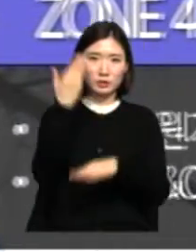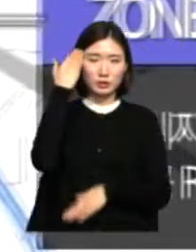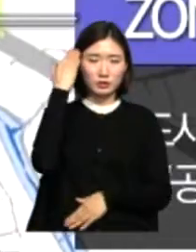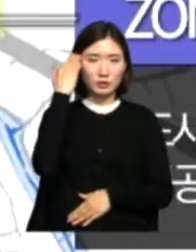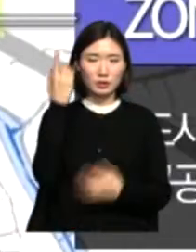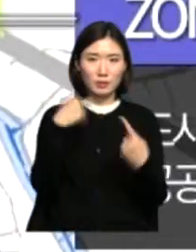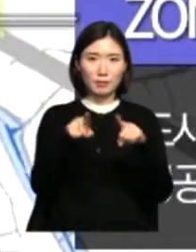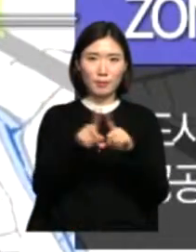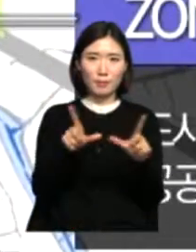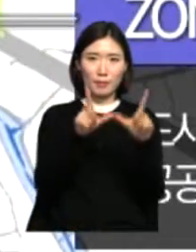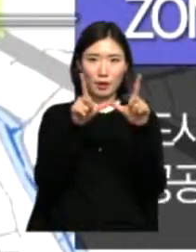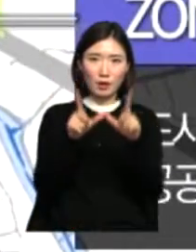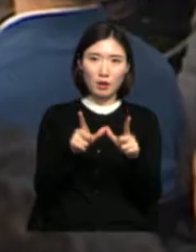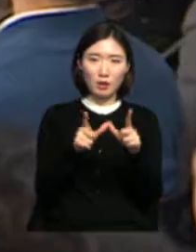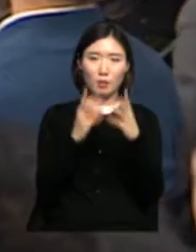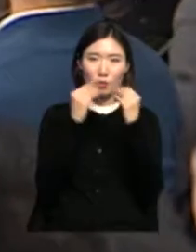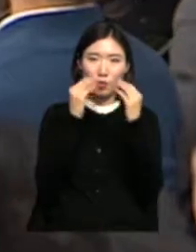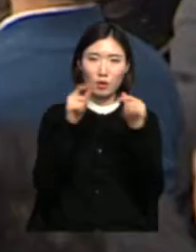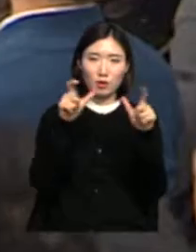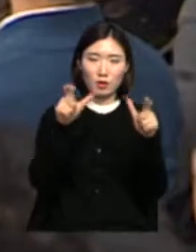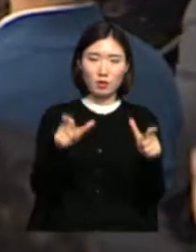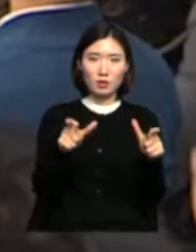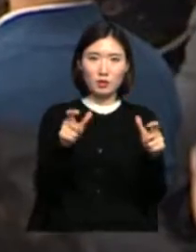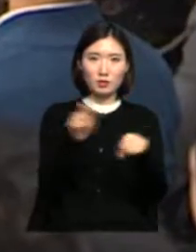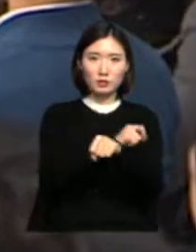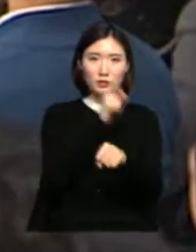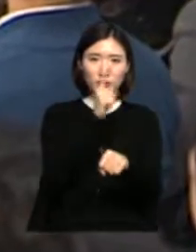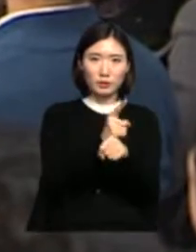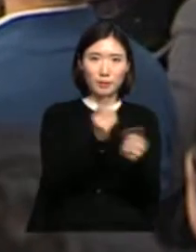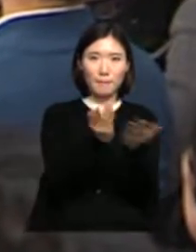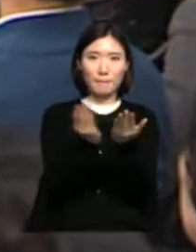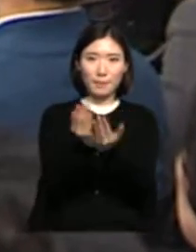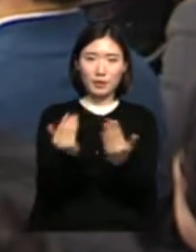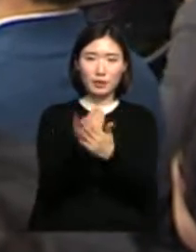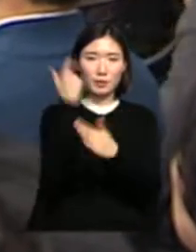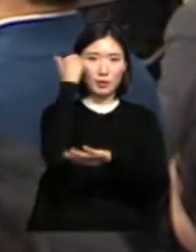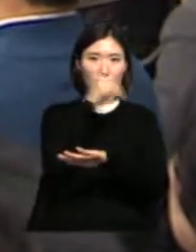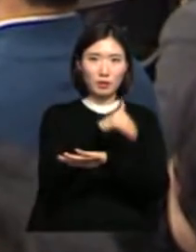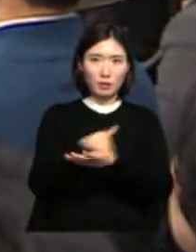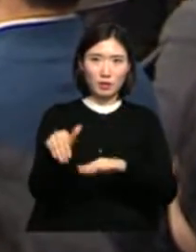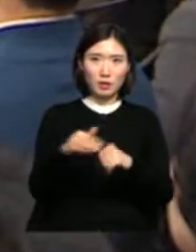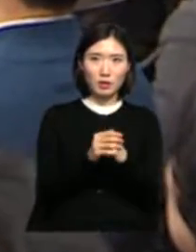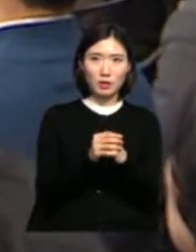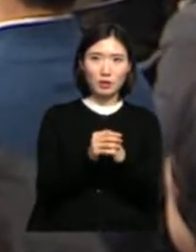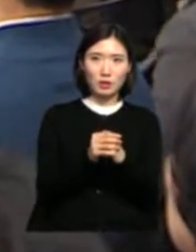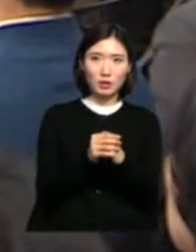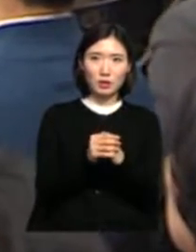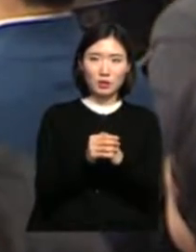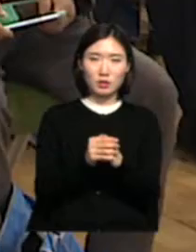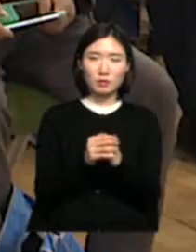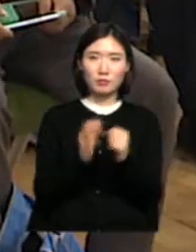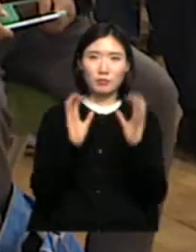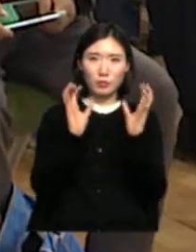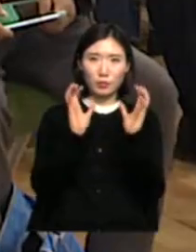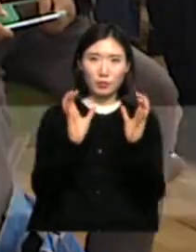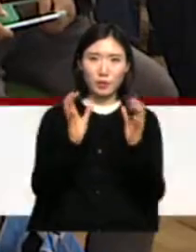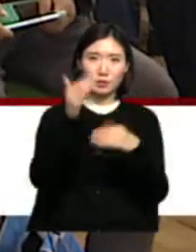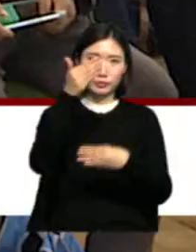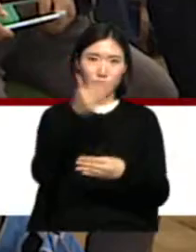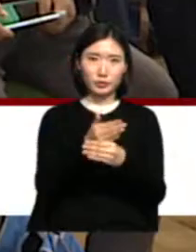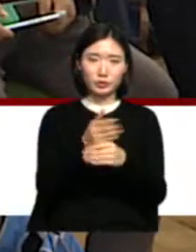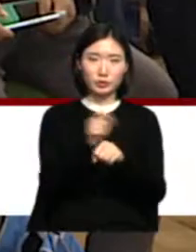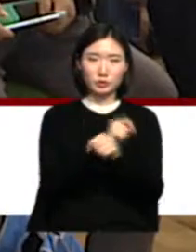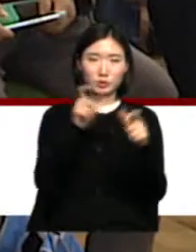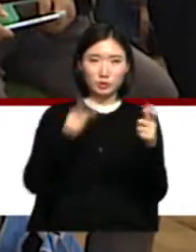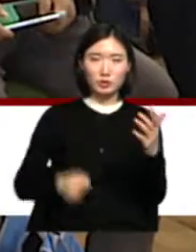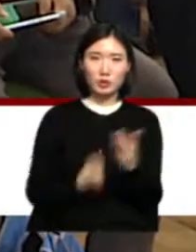상생과 도시지원 복합 권역으로 특성에 맞춰 개발 예정인 이곳은 특구 지정을 위한 준비가 한창입니다. 특구로